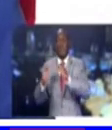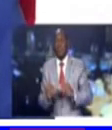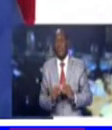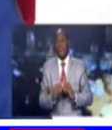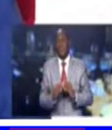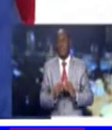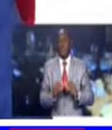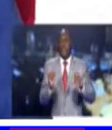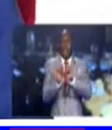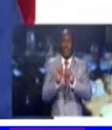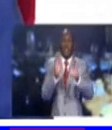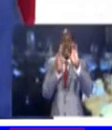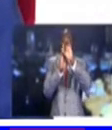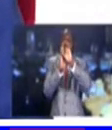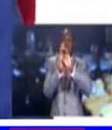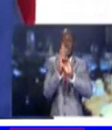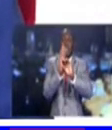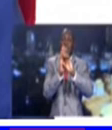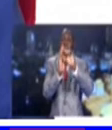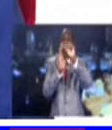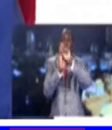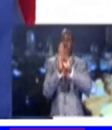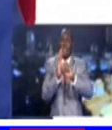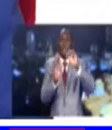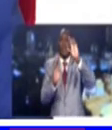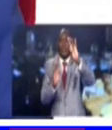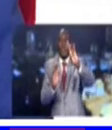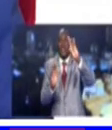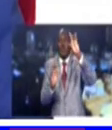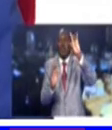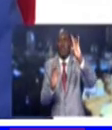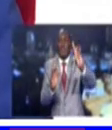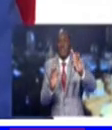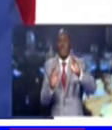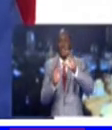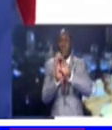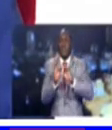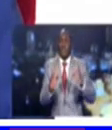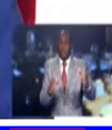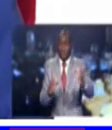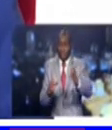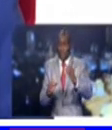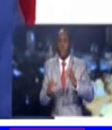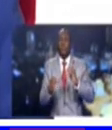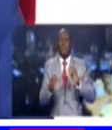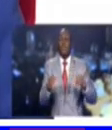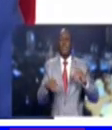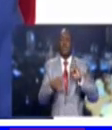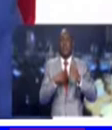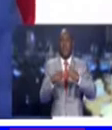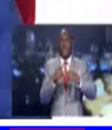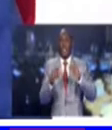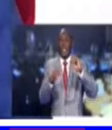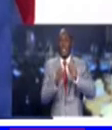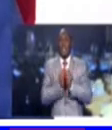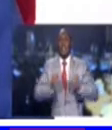conformément à l'article 77 de la constitution je saisirai l'assemblée nationale d'un projet de